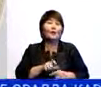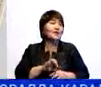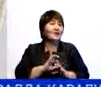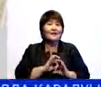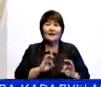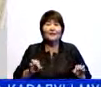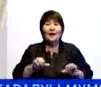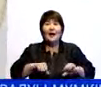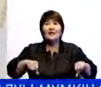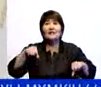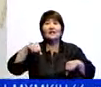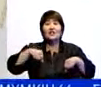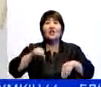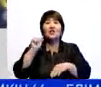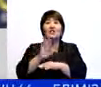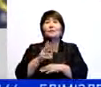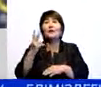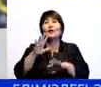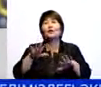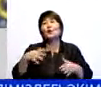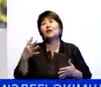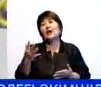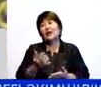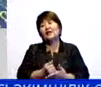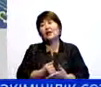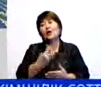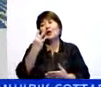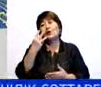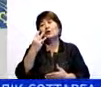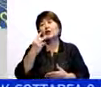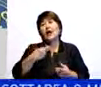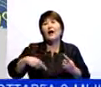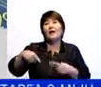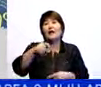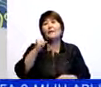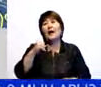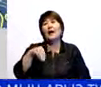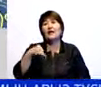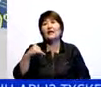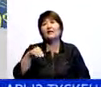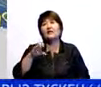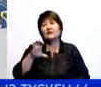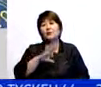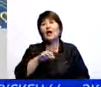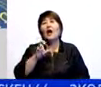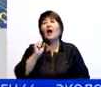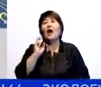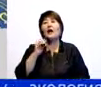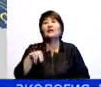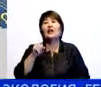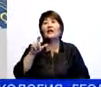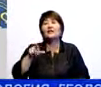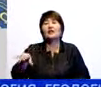керемет. Қазылардың шешімімен екінші орынды қанжығаладым. Үш кезек үш айналым айтыс болды. Енді ақындардың